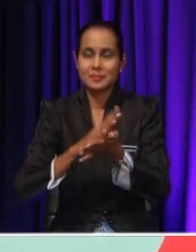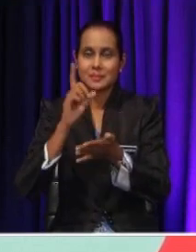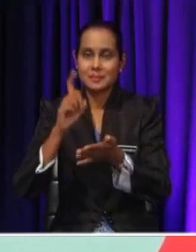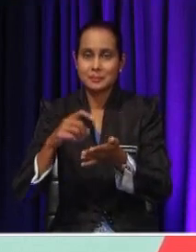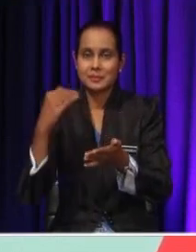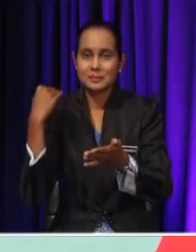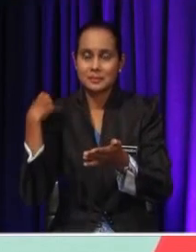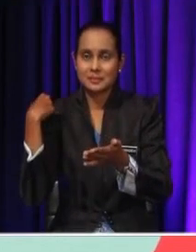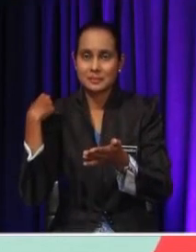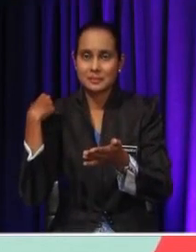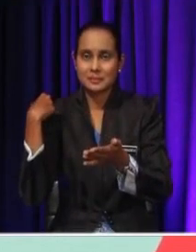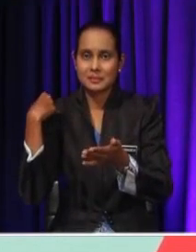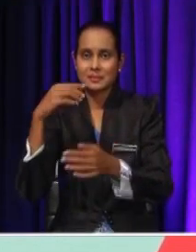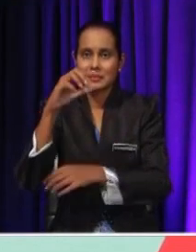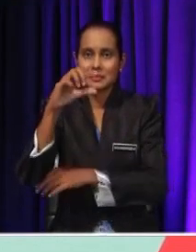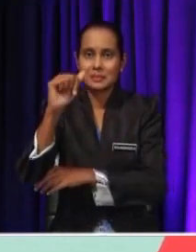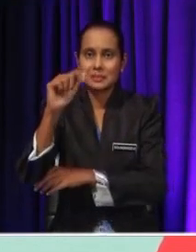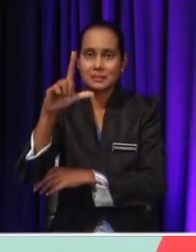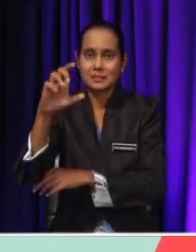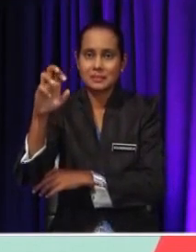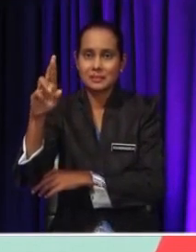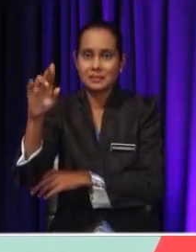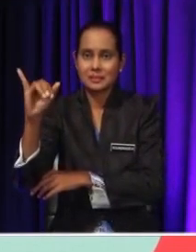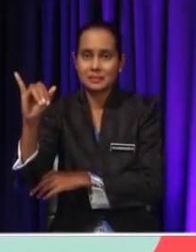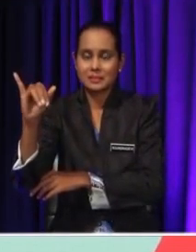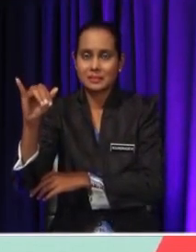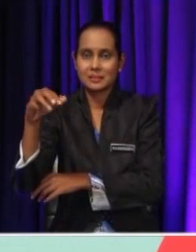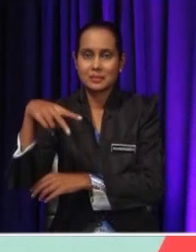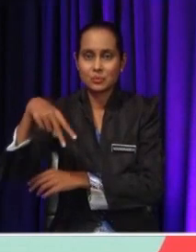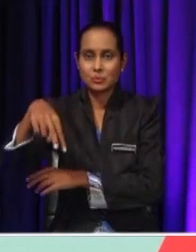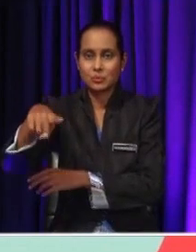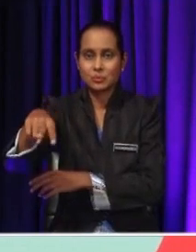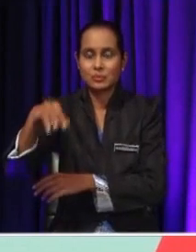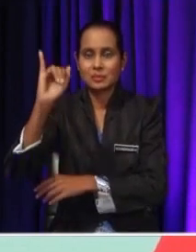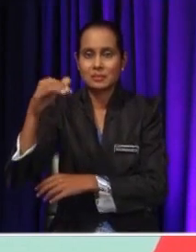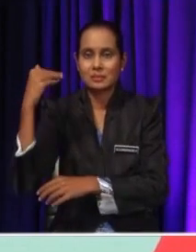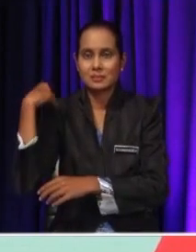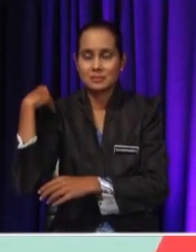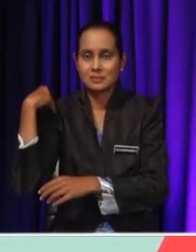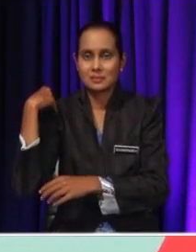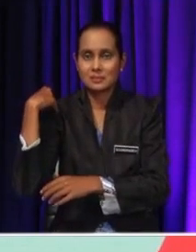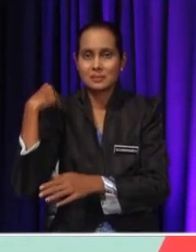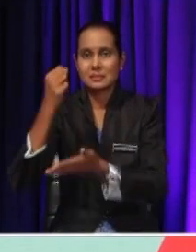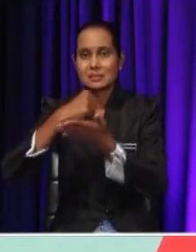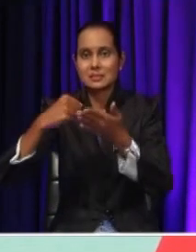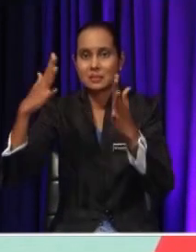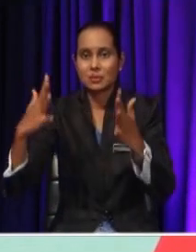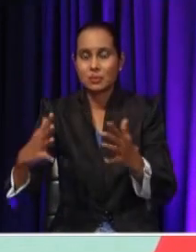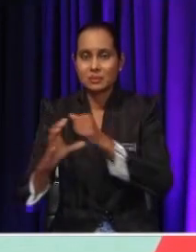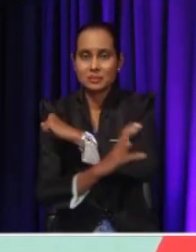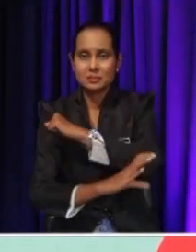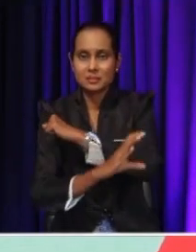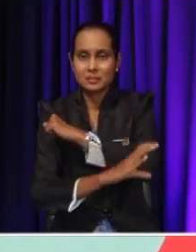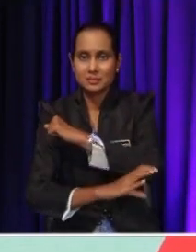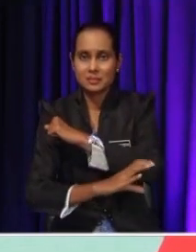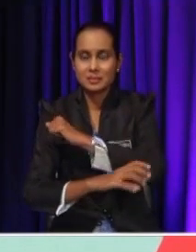mewujudkan gallery work yang memaparkan dan memamerkan karya sastra wadagare Agama murid-murid dapat mengetahui dan